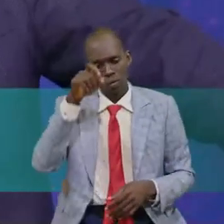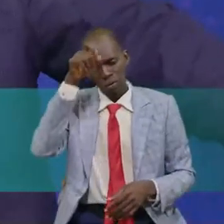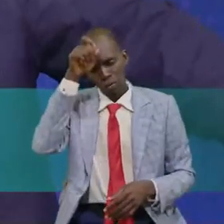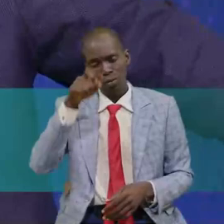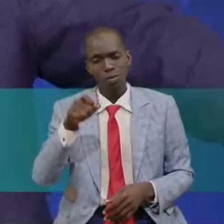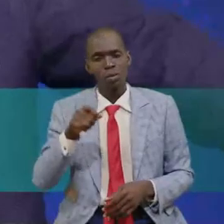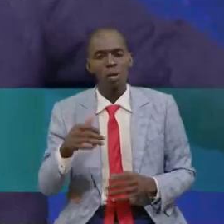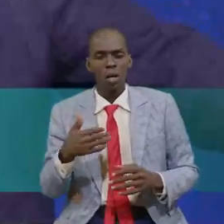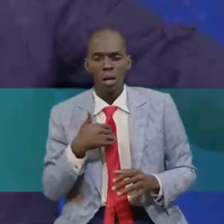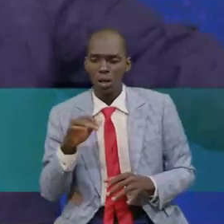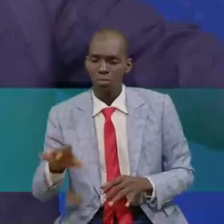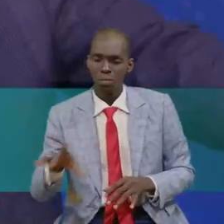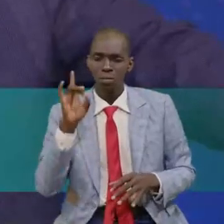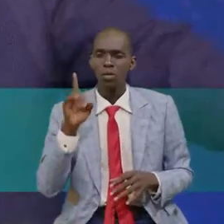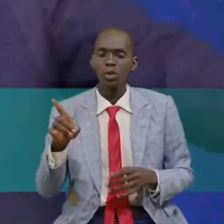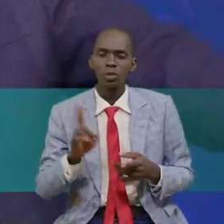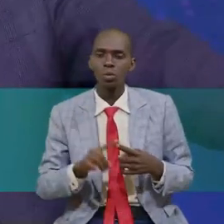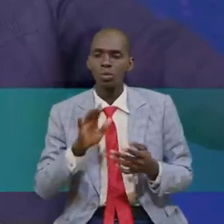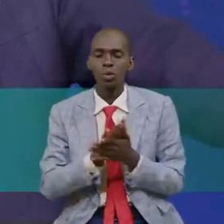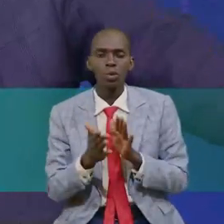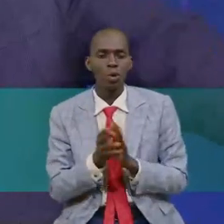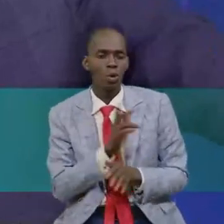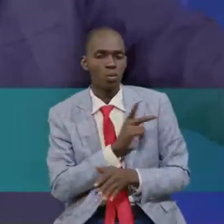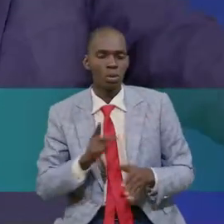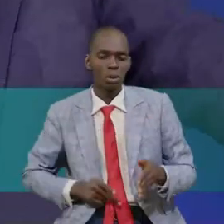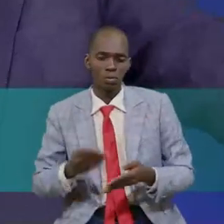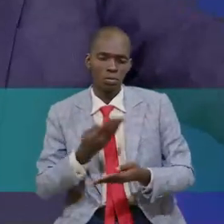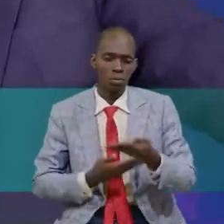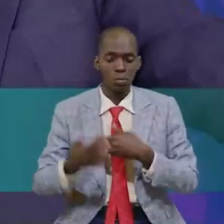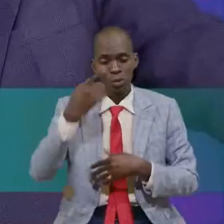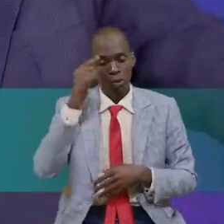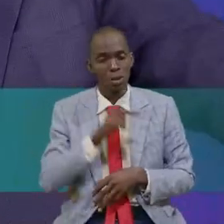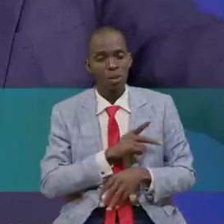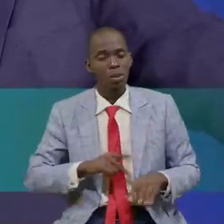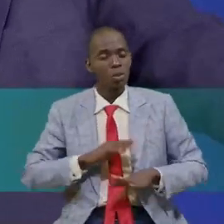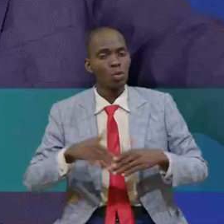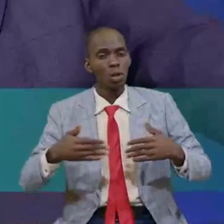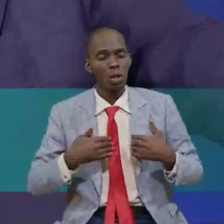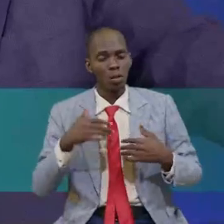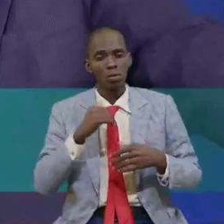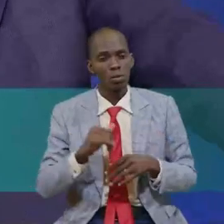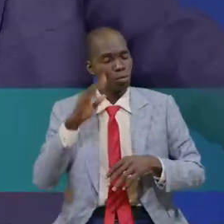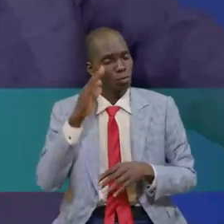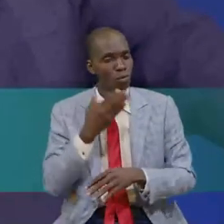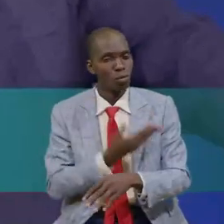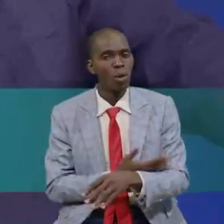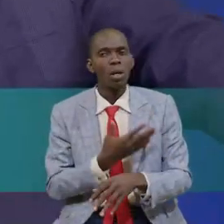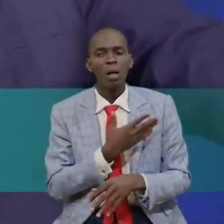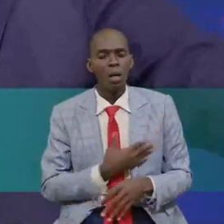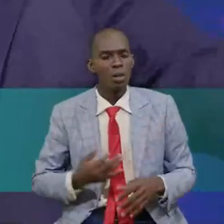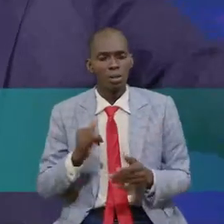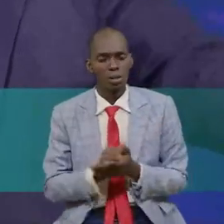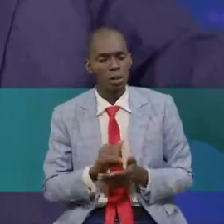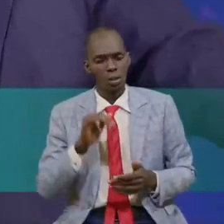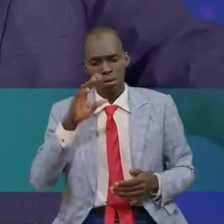Pour qu'il soit roi, parce que une femme ne pourrait pas devenir reine. Et il a fui, je ne veux